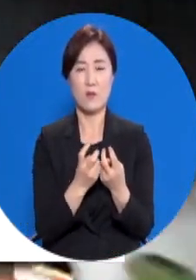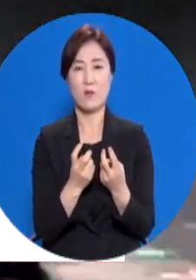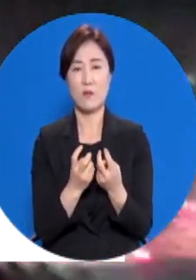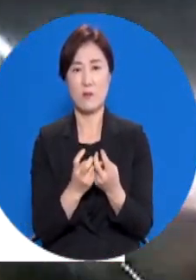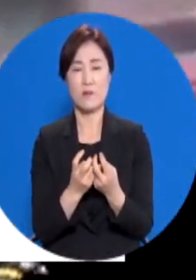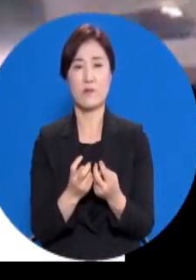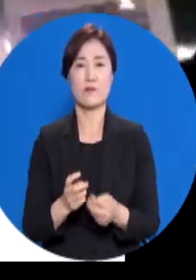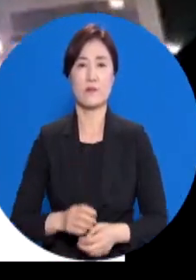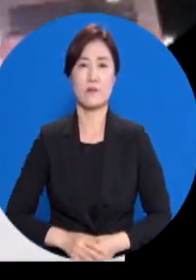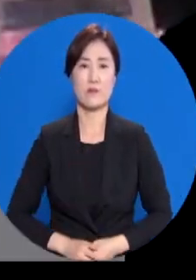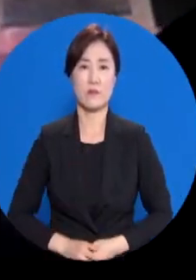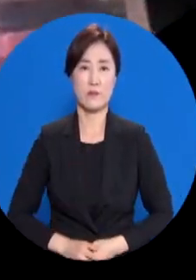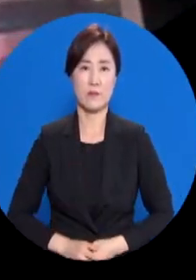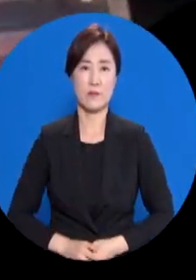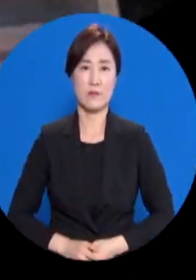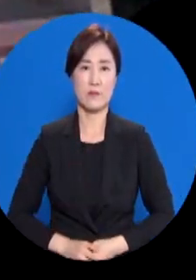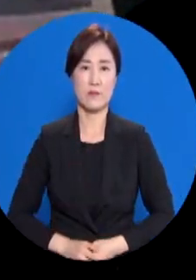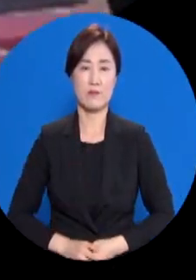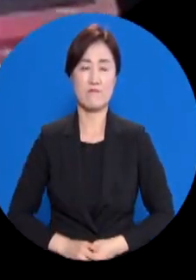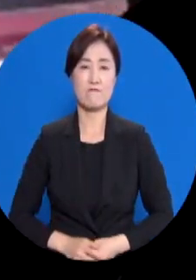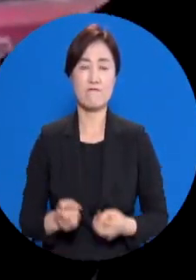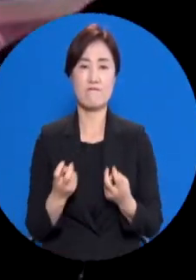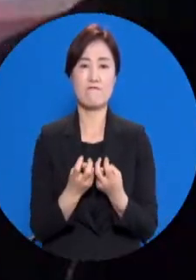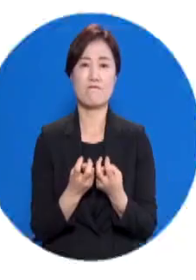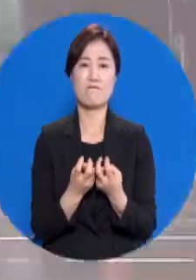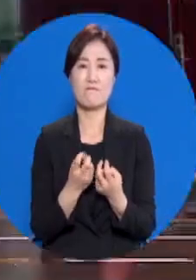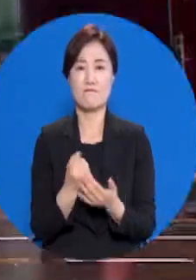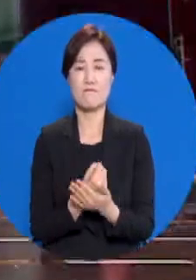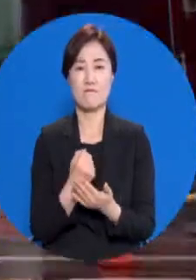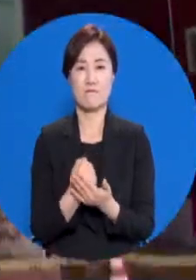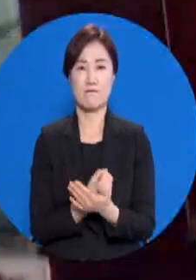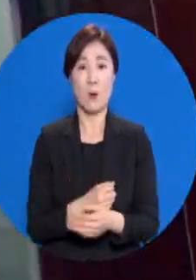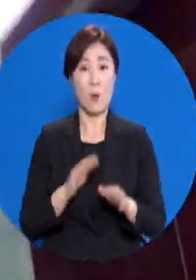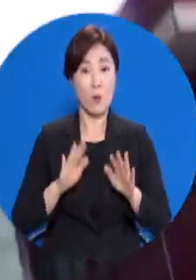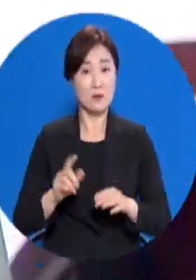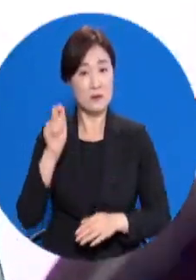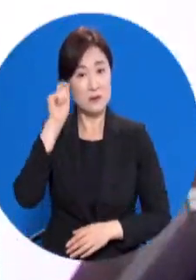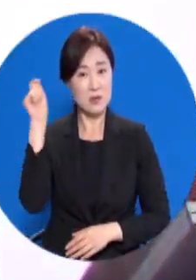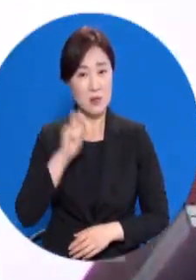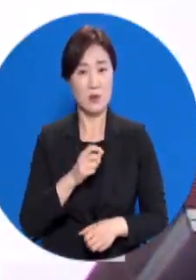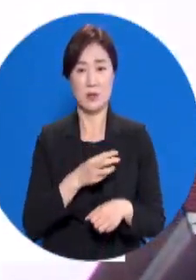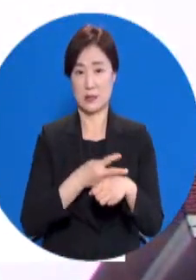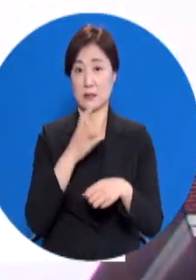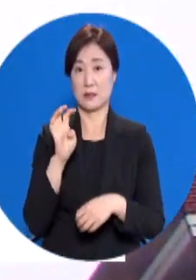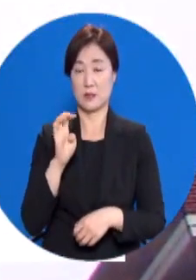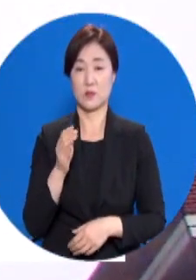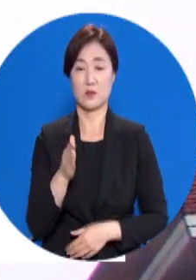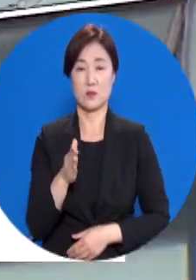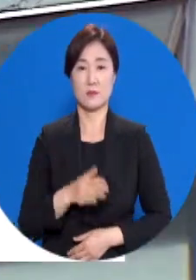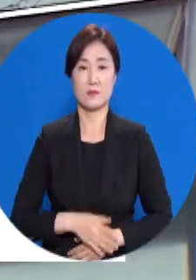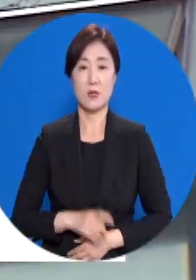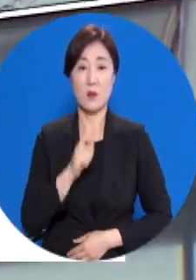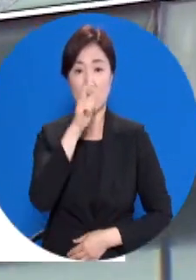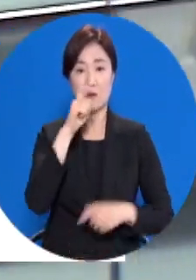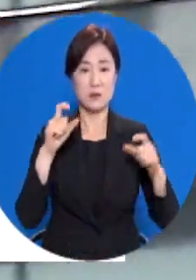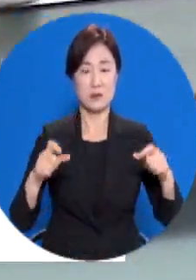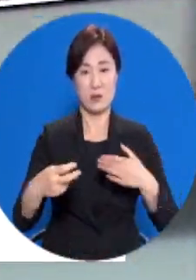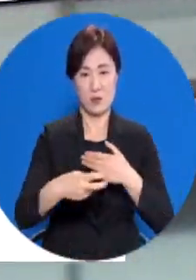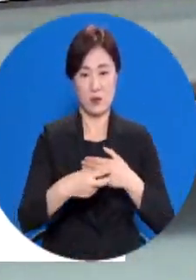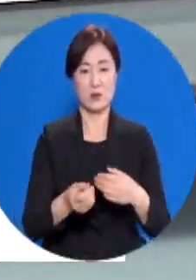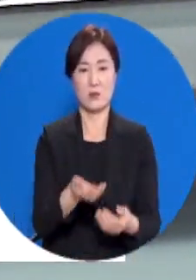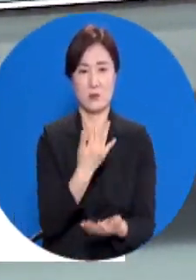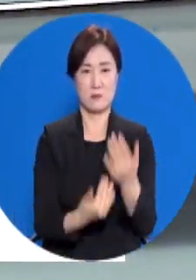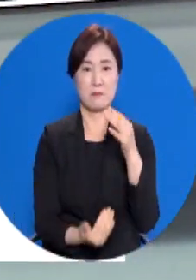어떡해. 어떡해. 오늘 새벽 3시 40분쯤 전남 고흥군의 한 병원에서 불이